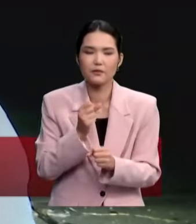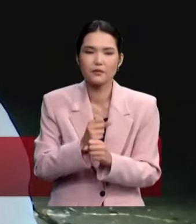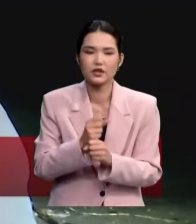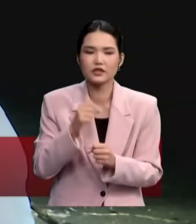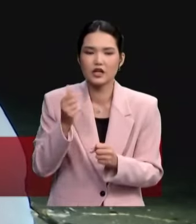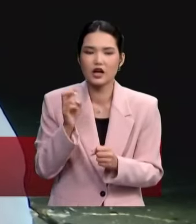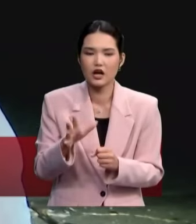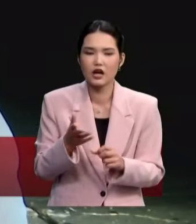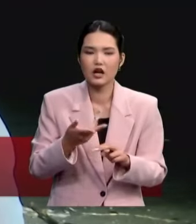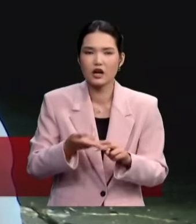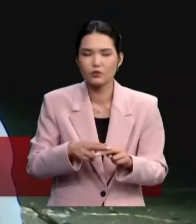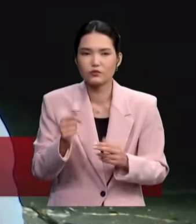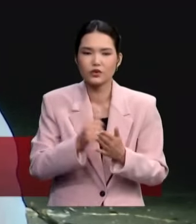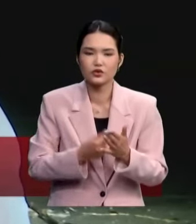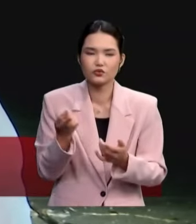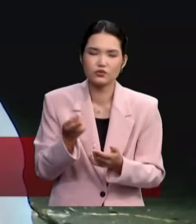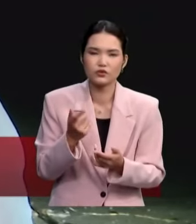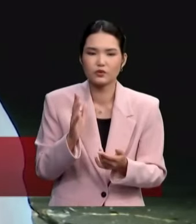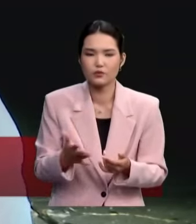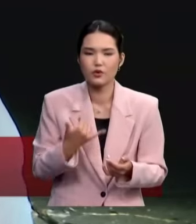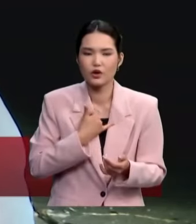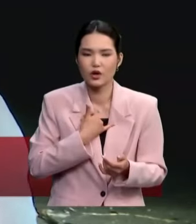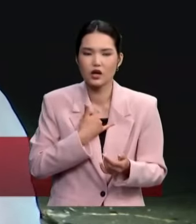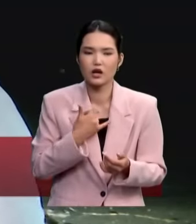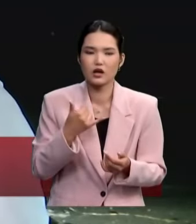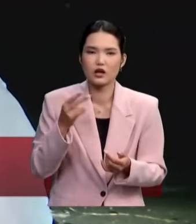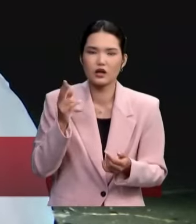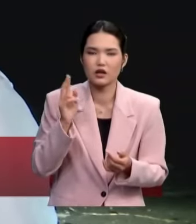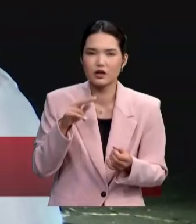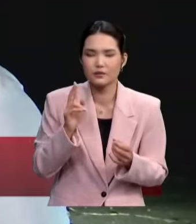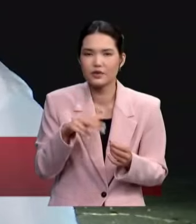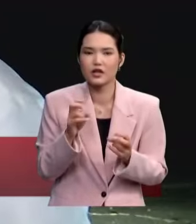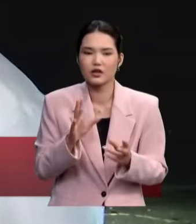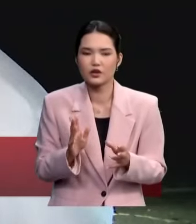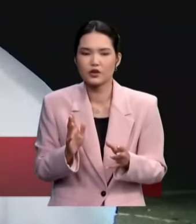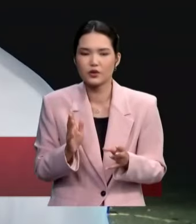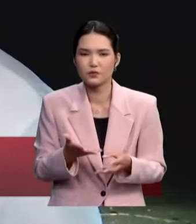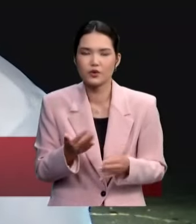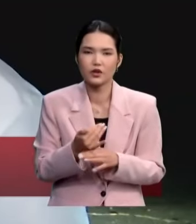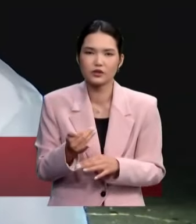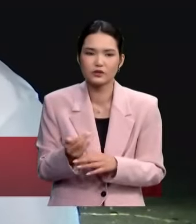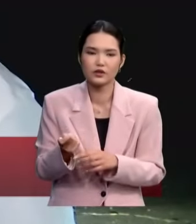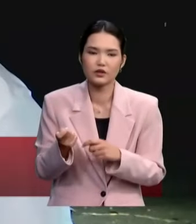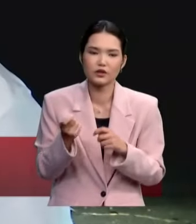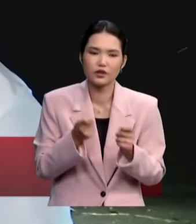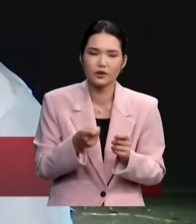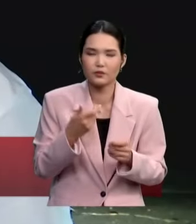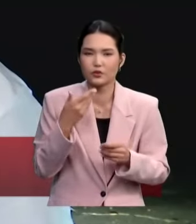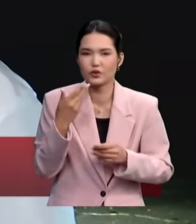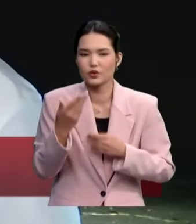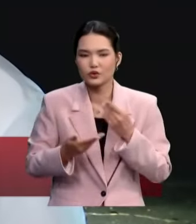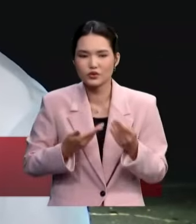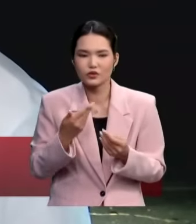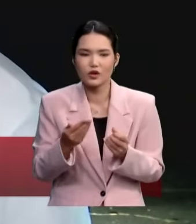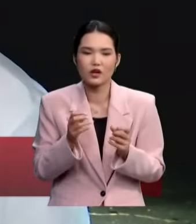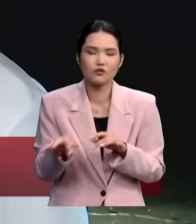тұр ғой. Сол себепті ғой кішкене естіватқанбыз. Енді ертең дым бермей алса қайда барамыз? Мысалы мына көгерген үйге қайтып келе алмаймыз ғой, тұра алмаймыз. Өздерің білесіңдер